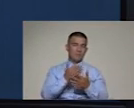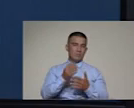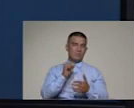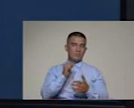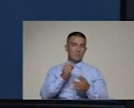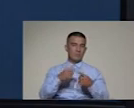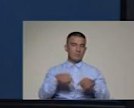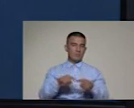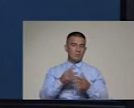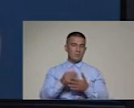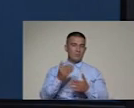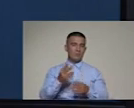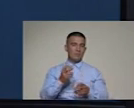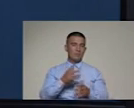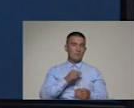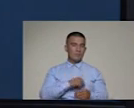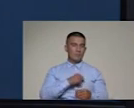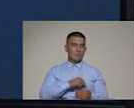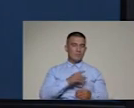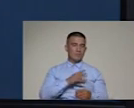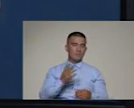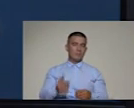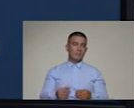holati qanday holatda ekan?